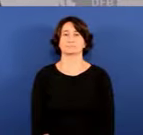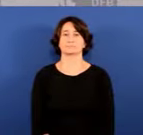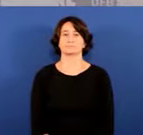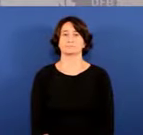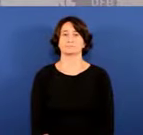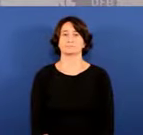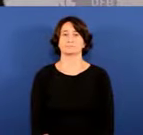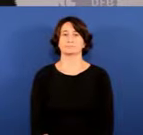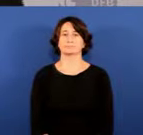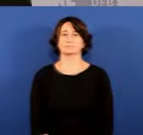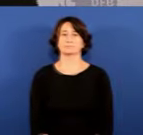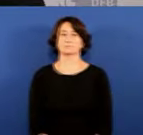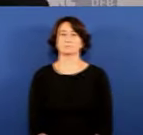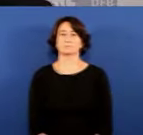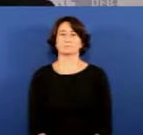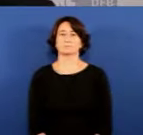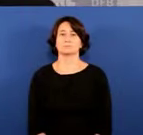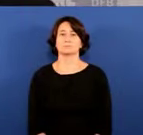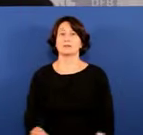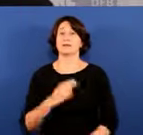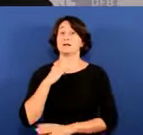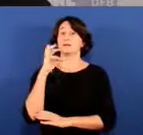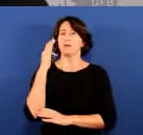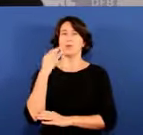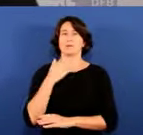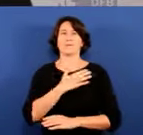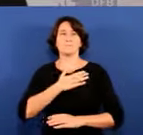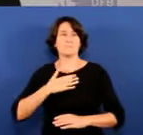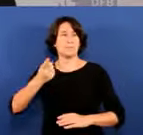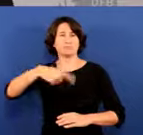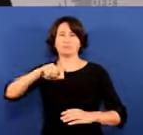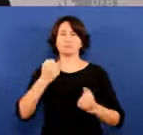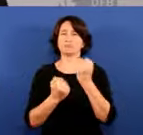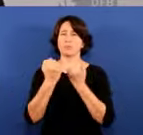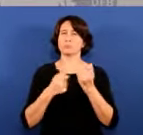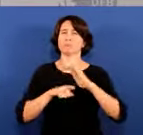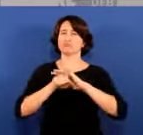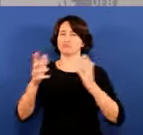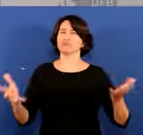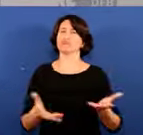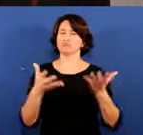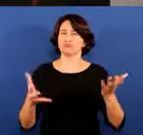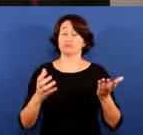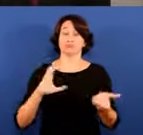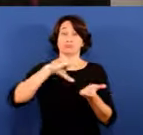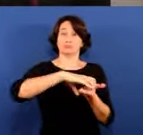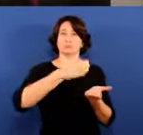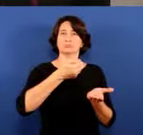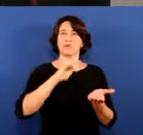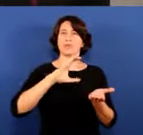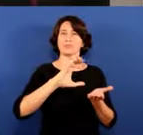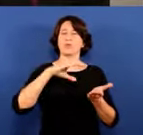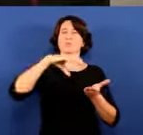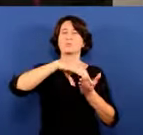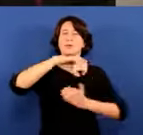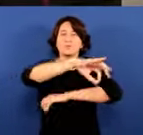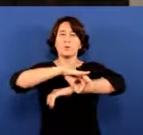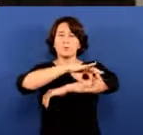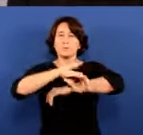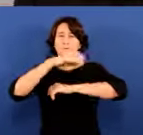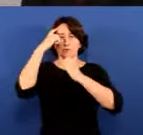berezeki automozioarenean. Jose Luis Bilbao AICren garrantzia azpimarratu du bere ustez zentro horrek erreferente bihurtu baikaitu